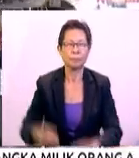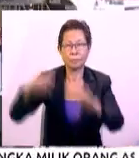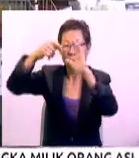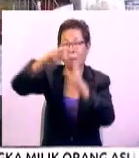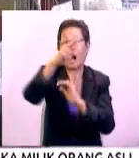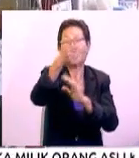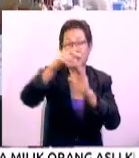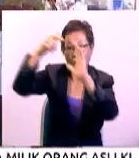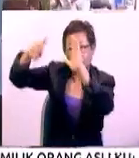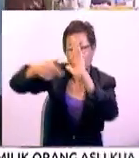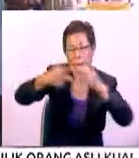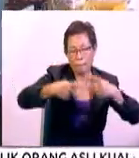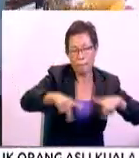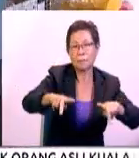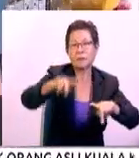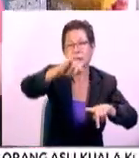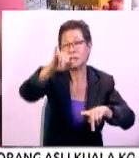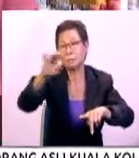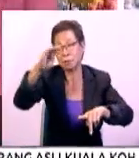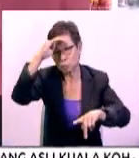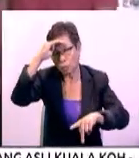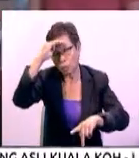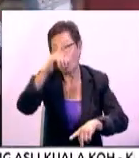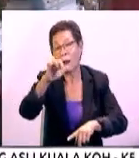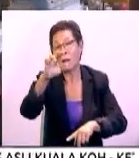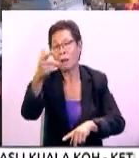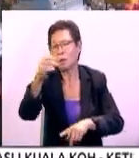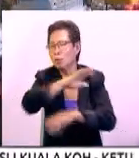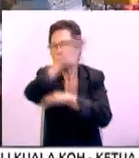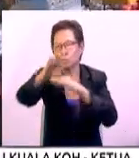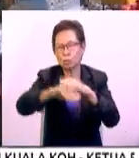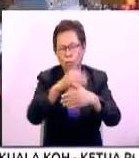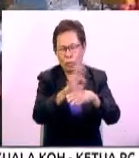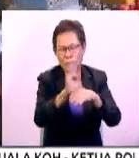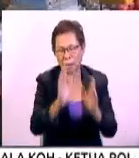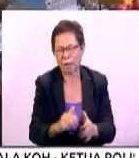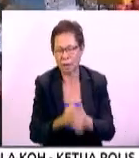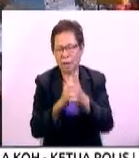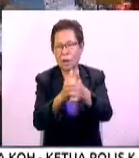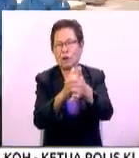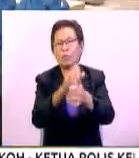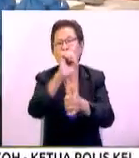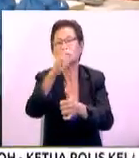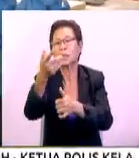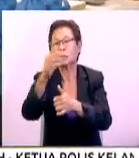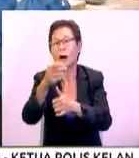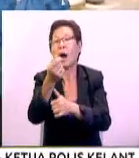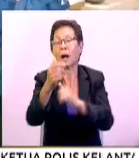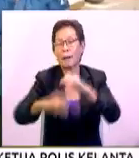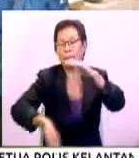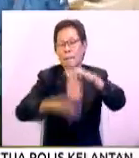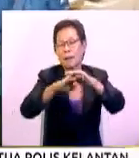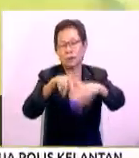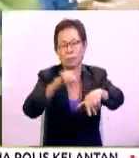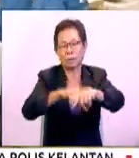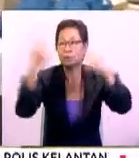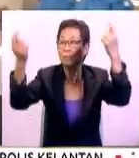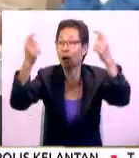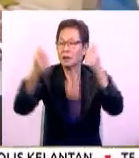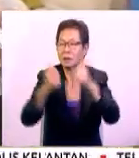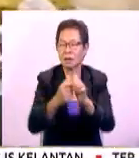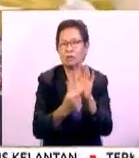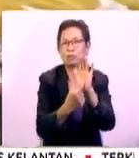RTM di Pasar Lakin, Johor Bahru mendapati hampir keseluruhan peniaga mematuhi skim harga maksimum musim perayaan